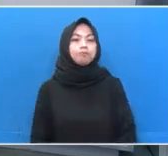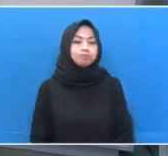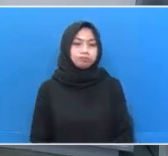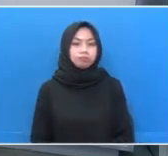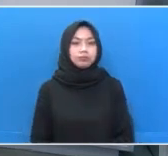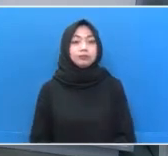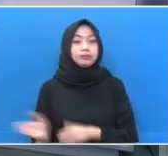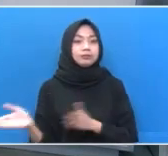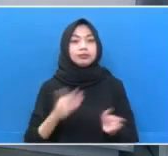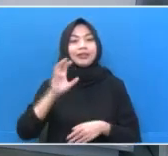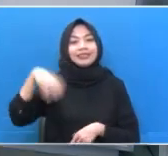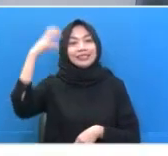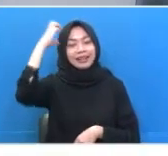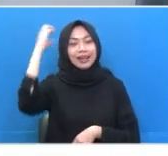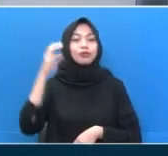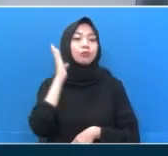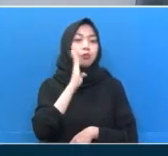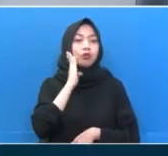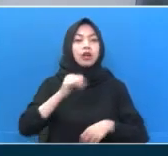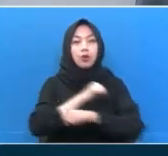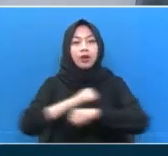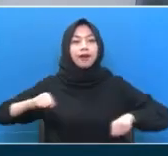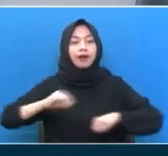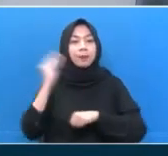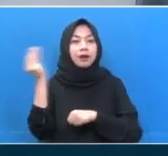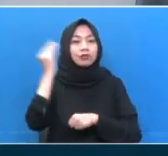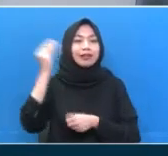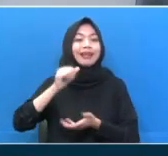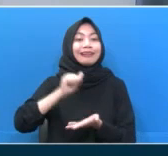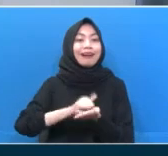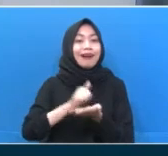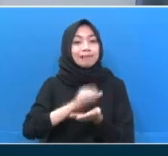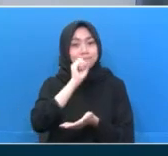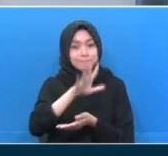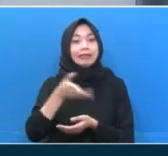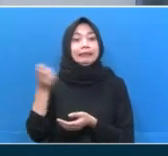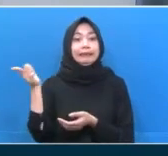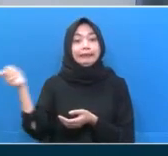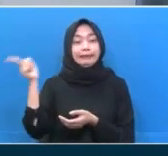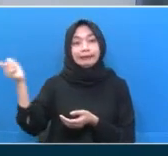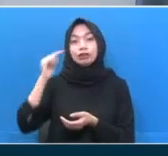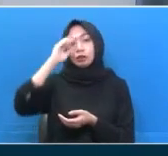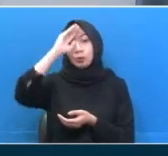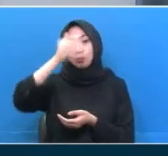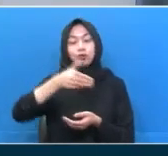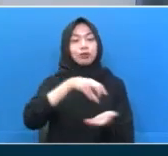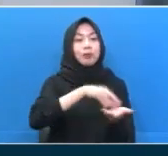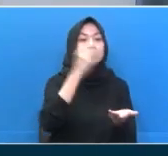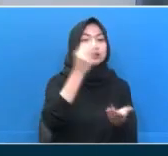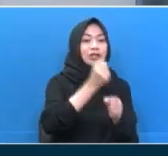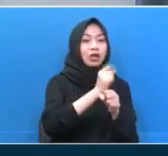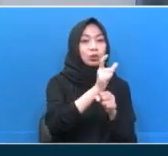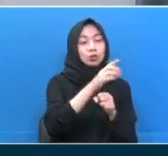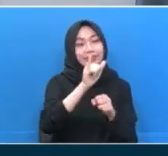Saudara Dinas Kepemudaan Olahraga dan Pariwisata Kabupaten Tegal menyebut bus yang terjun ke jurang di lokasi wisata Guci tidak parkir